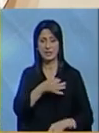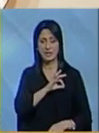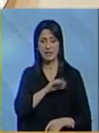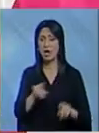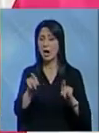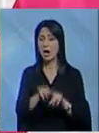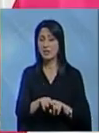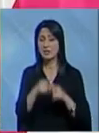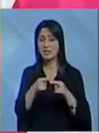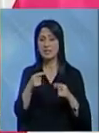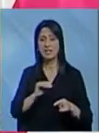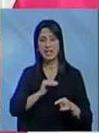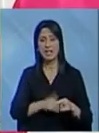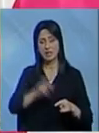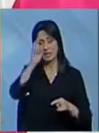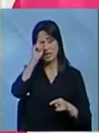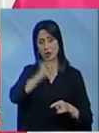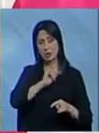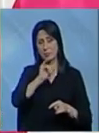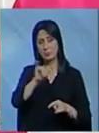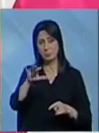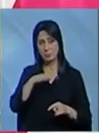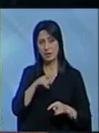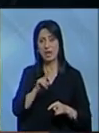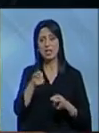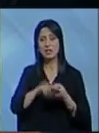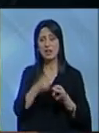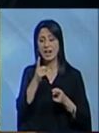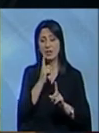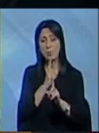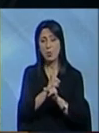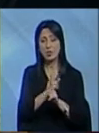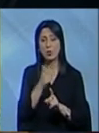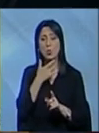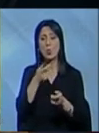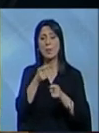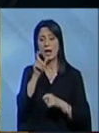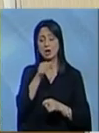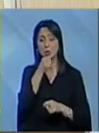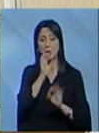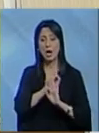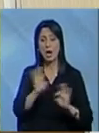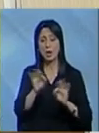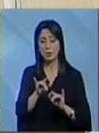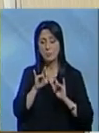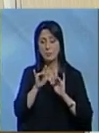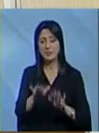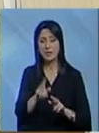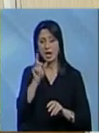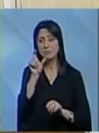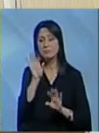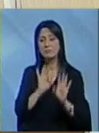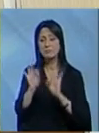აგენტოში, ასევე სხვადასხვა კერძო და საჯარო დაწესებულებაში. რაც შეეხება კიდევ ერთ მოადგილეს, როგორც გუბერნატორმა ჟურნალისტებს განუცხადა, მიმდინარეობს